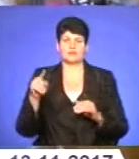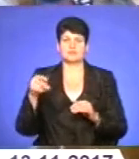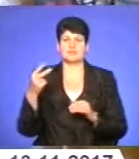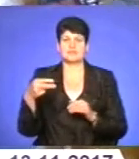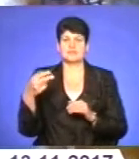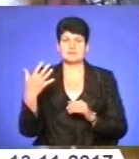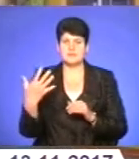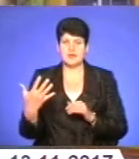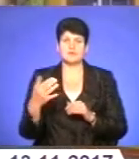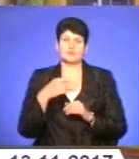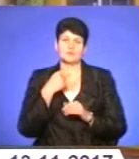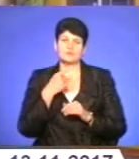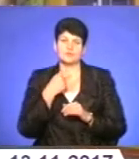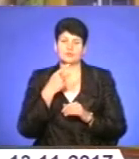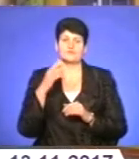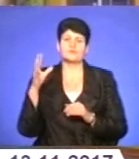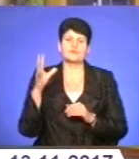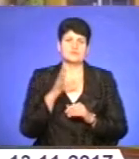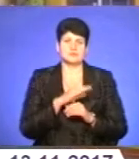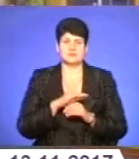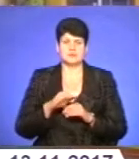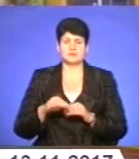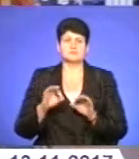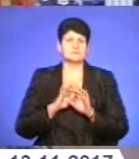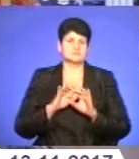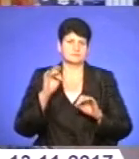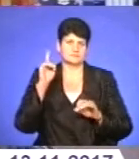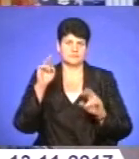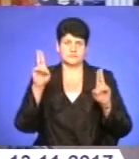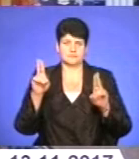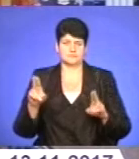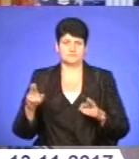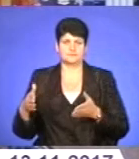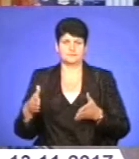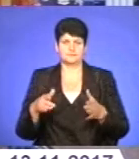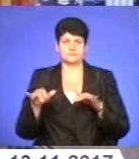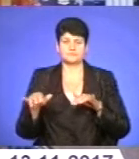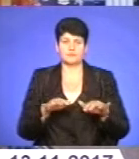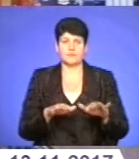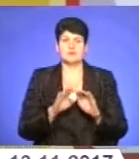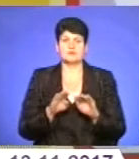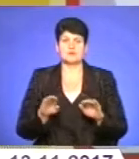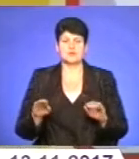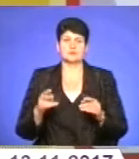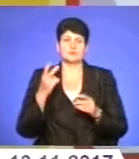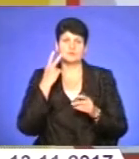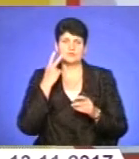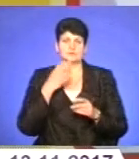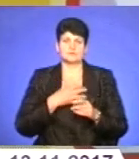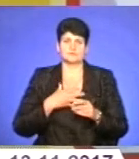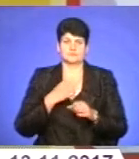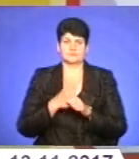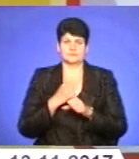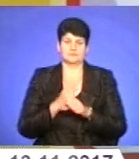Наталя Немировська запевняє, усі дошкільнята добре знають правила дорожнього руху, адже у дитсадочку не оминають такий важливий пункт